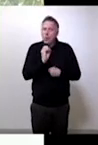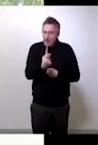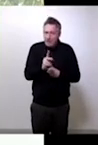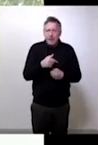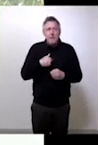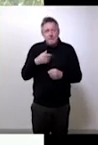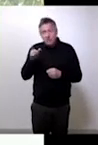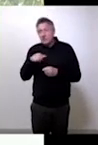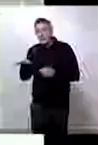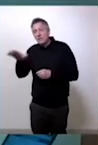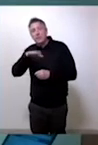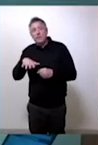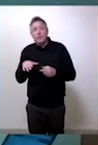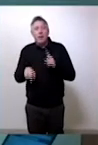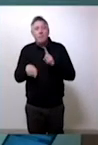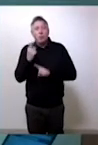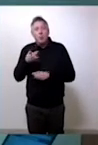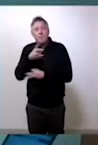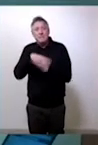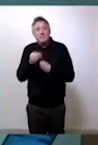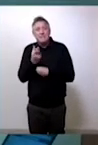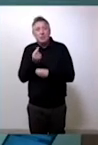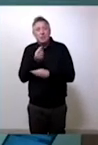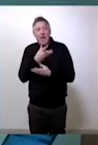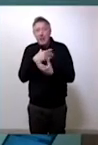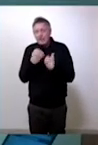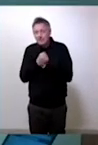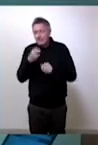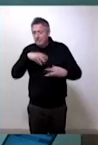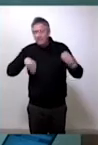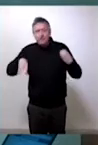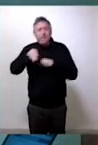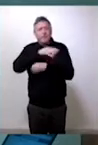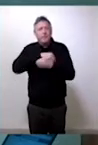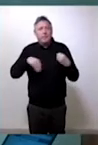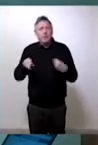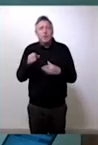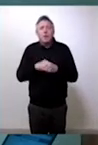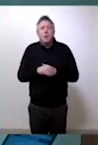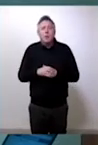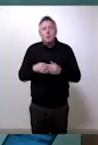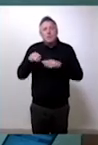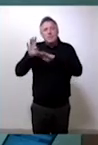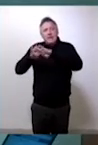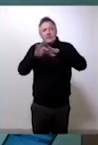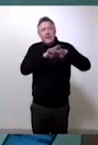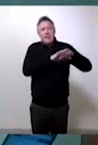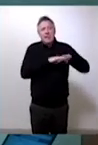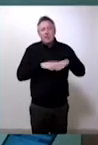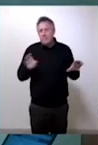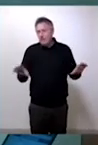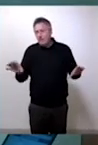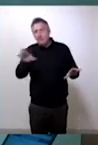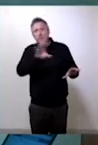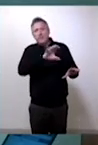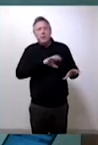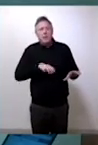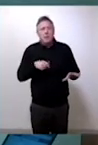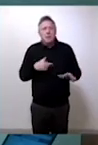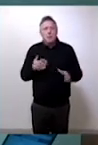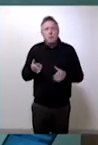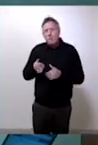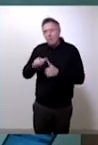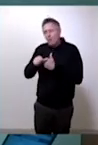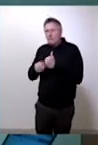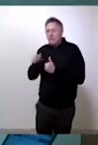améliorer ce travail de mixité. Et la mixité, il est aussi dans le sens inverse, avec des quartiers où on peut avoir l'impression qu'il y a un phénomène de gentrification, ou en